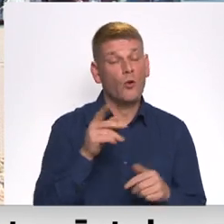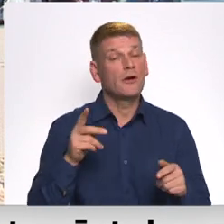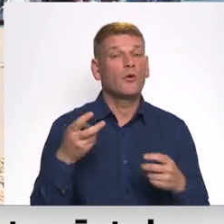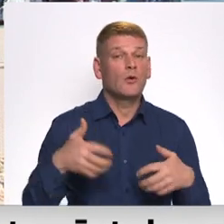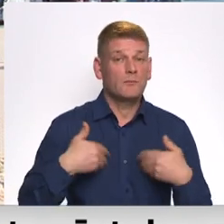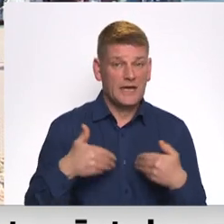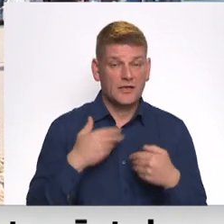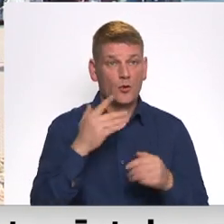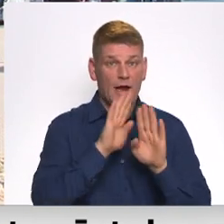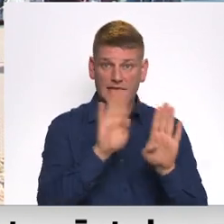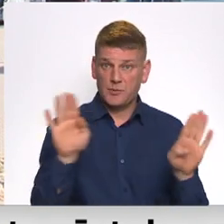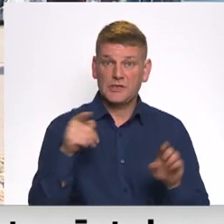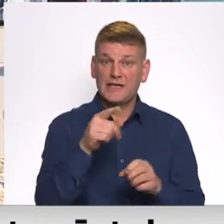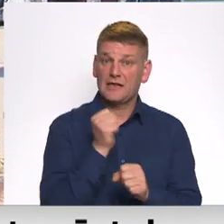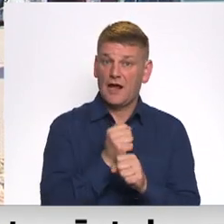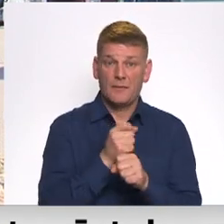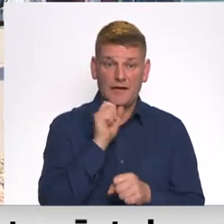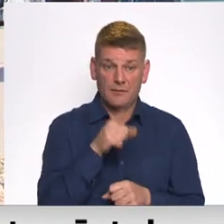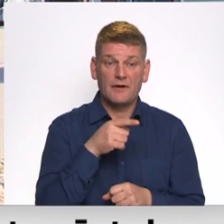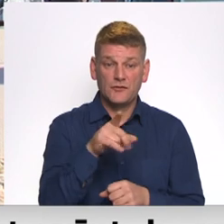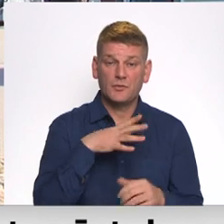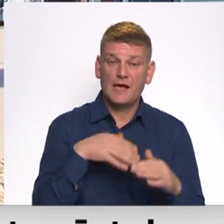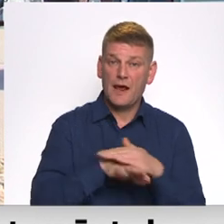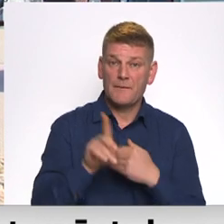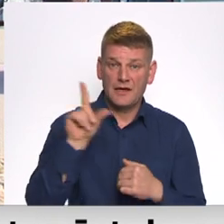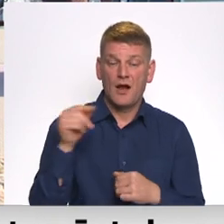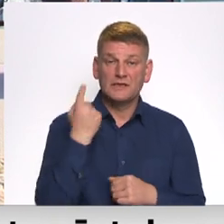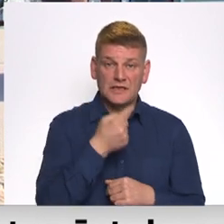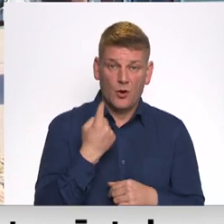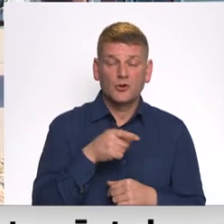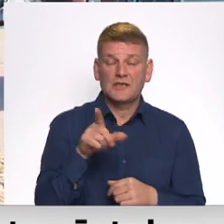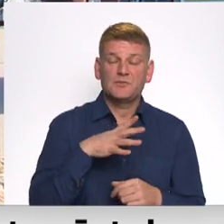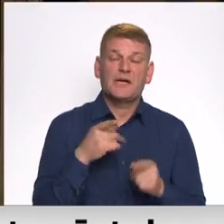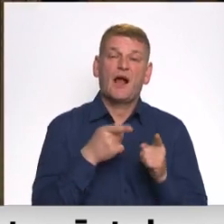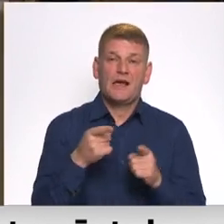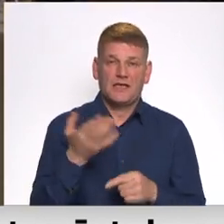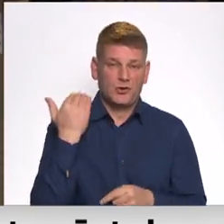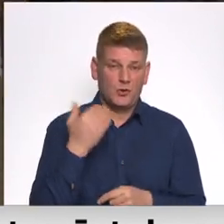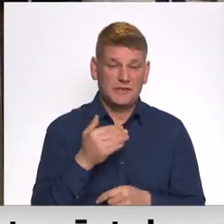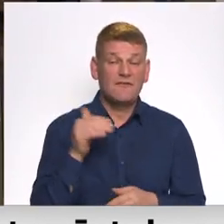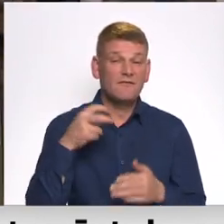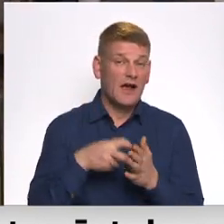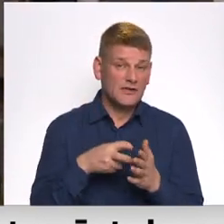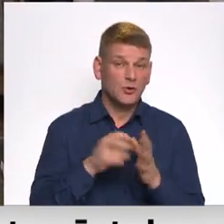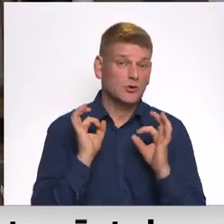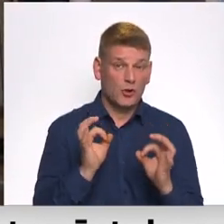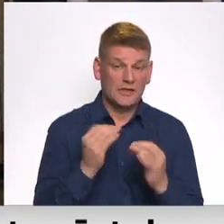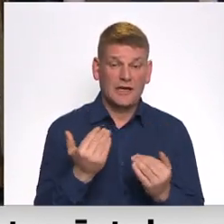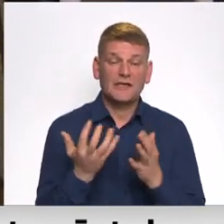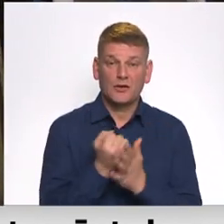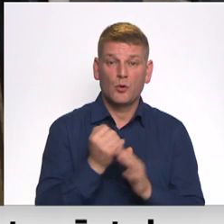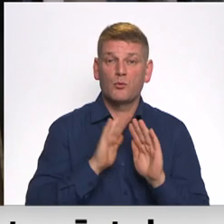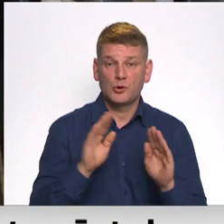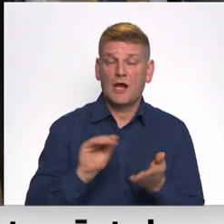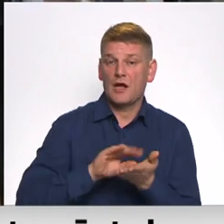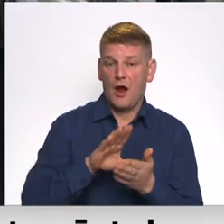jo ekspozīcijā tie darbi nebija, viņš bija emigrācijas autors, tas bija kaitīgs toreiz. Vēstules oriģināls tagad atrodas muzeja